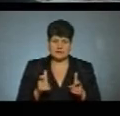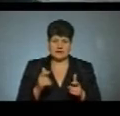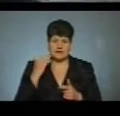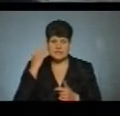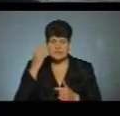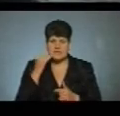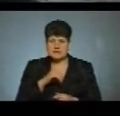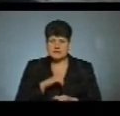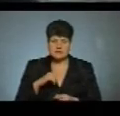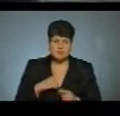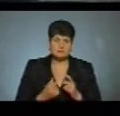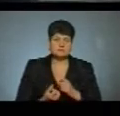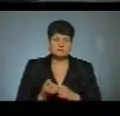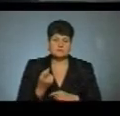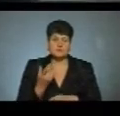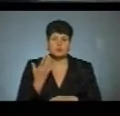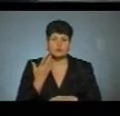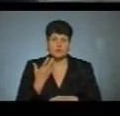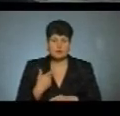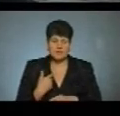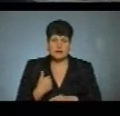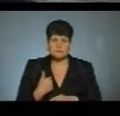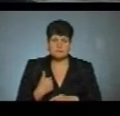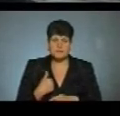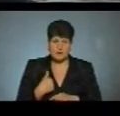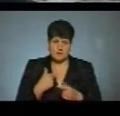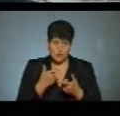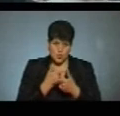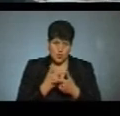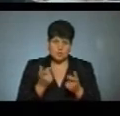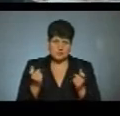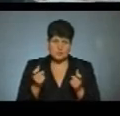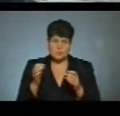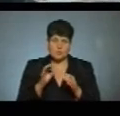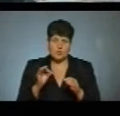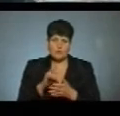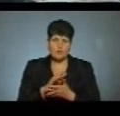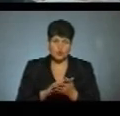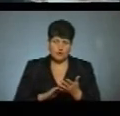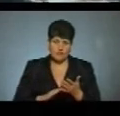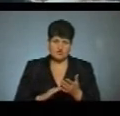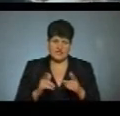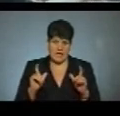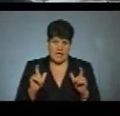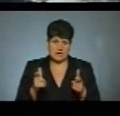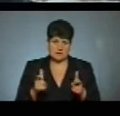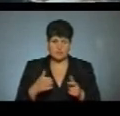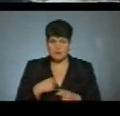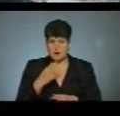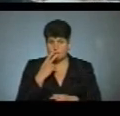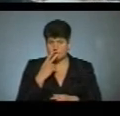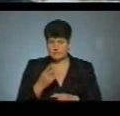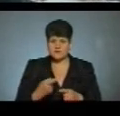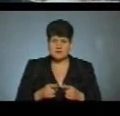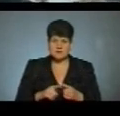прийшла, коли нам оголосили про продовження карантину. Я подивився це